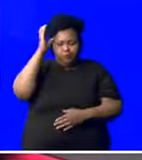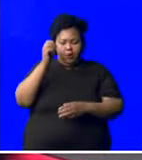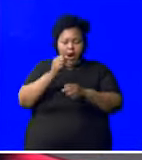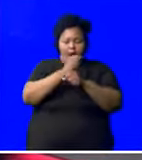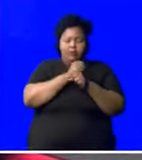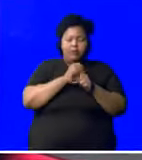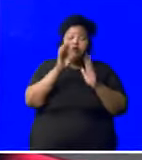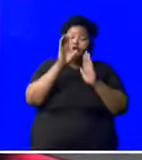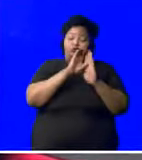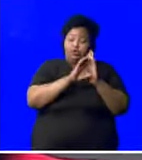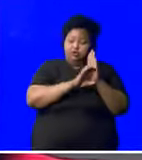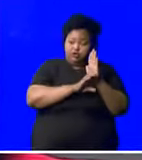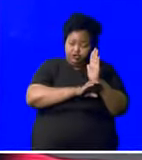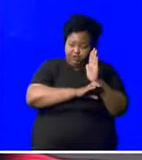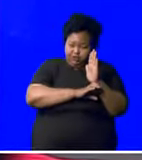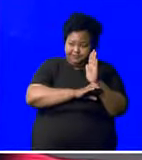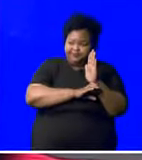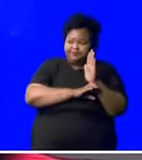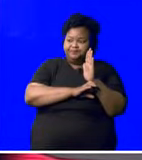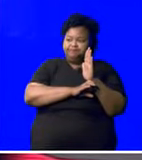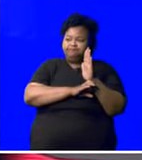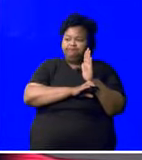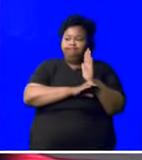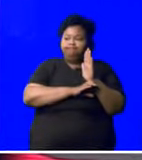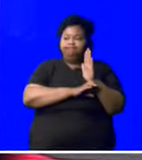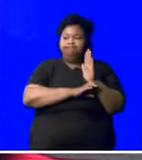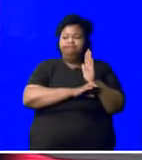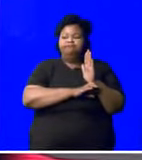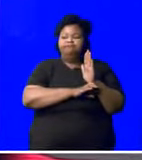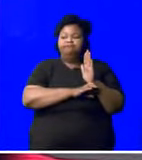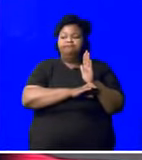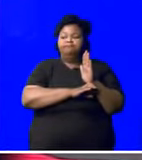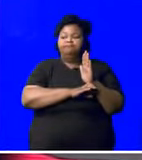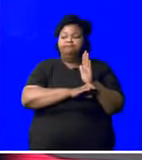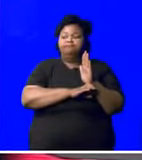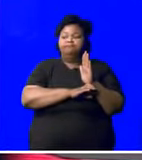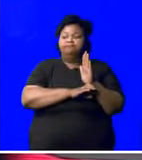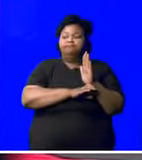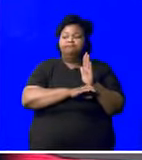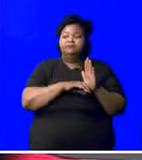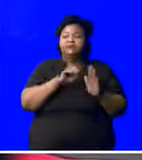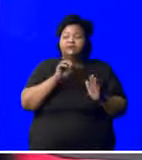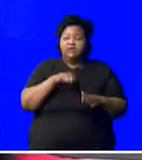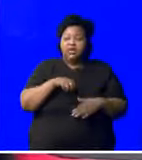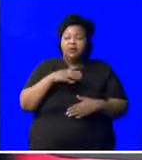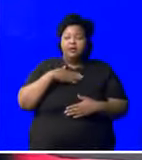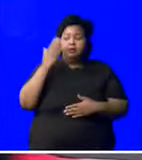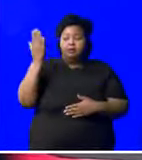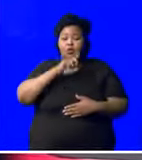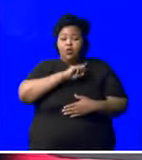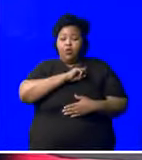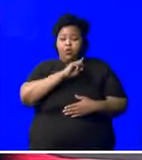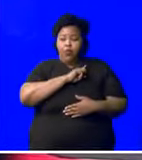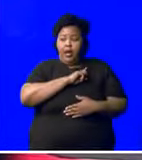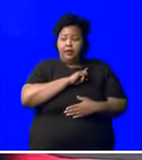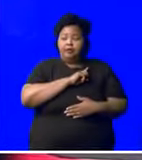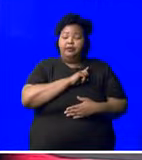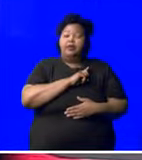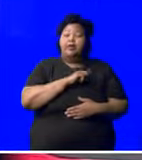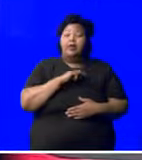ngikusho ngani ngisho esigabeni sokuthi la sibuya khona bekumadima kakhulu kodwa inkosi